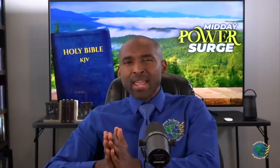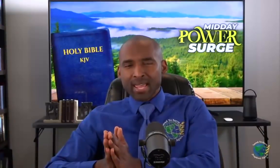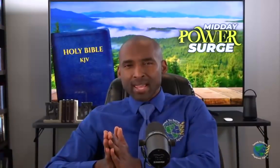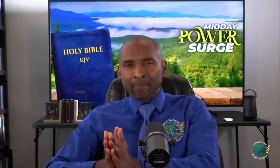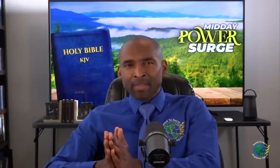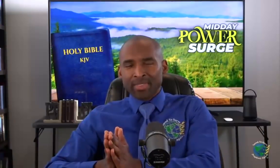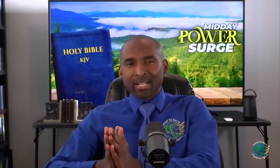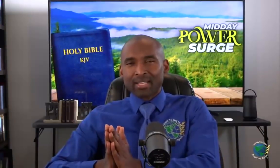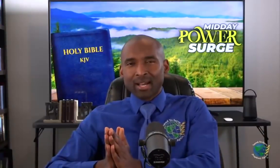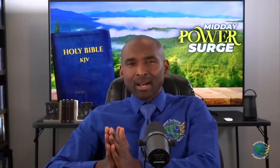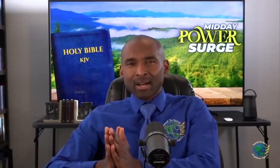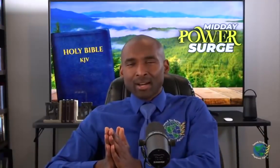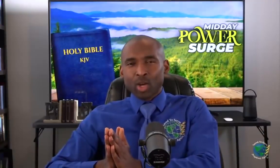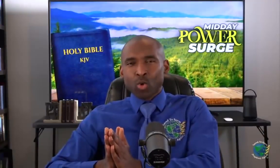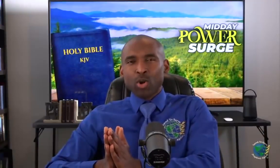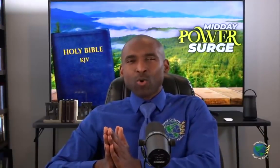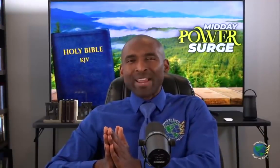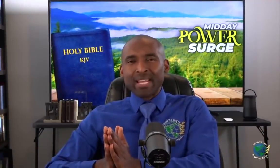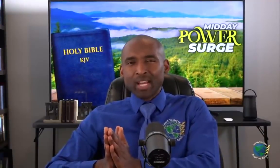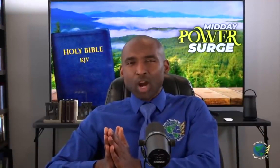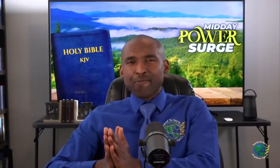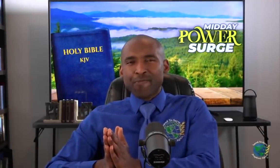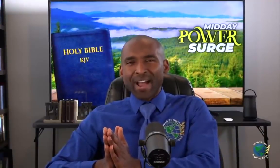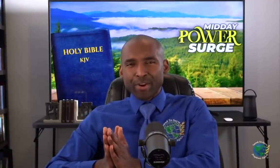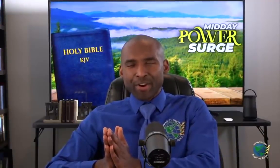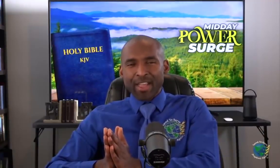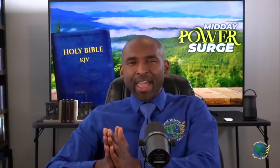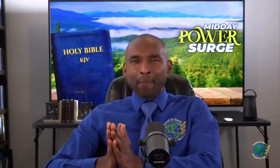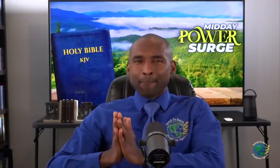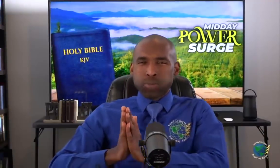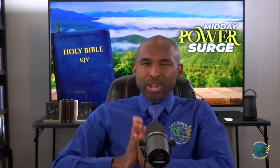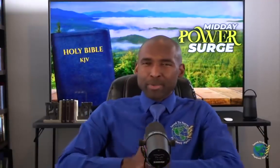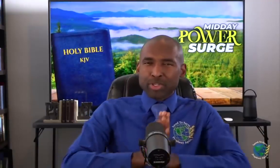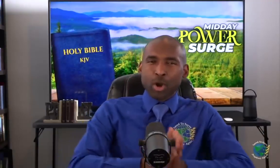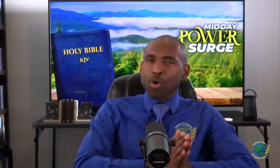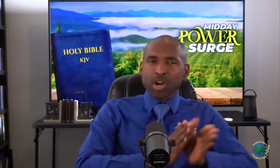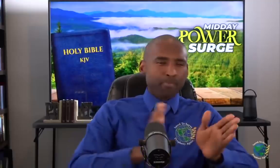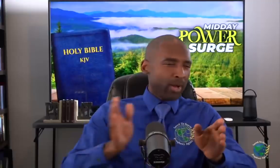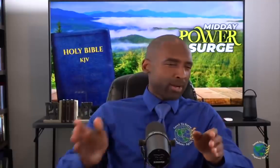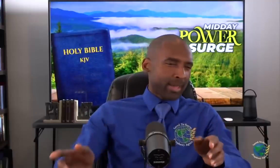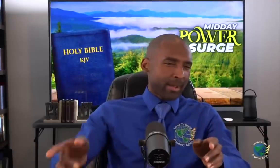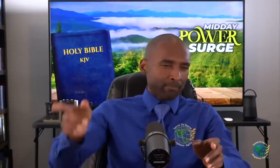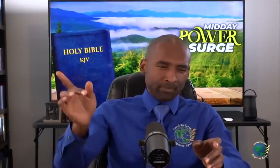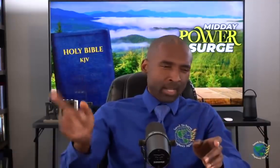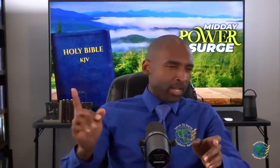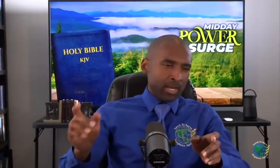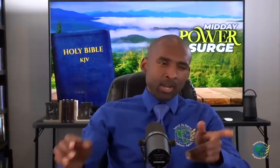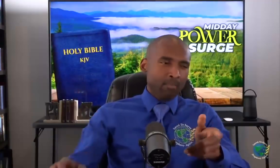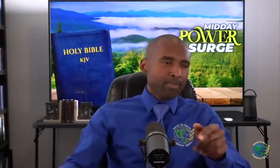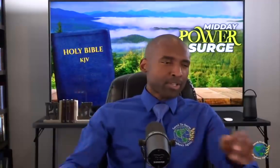молиться за них. Но мы молимся, чтобы Бог излил на них огонь и серу.